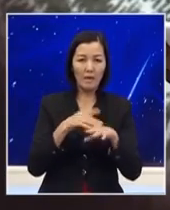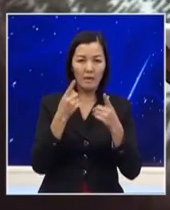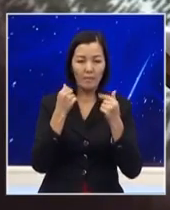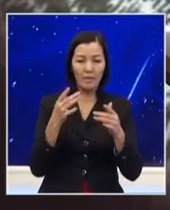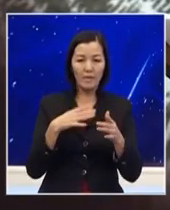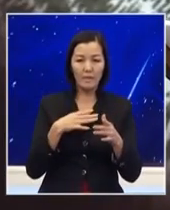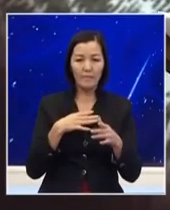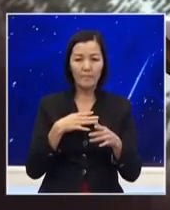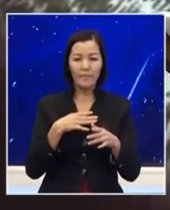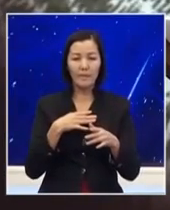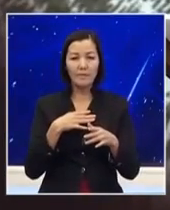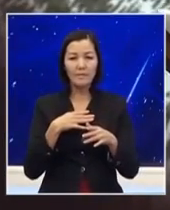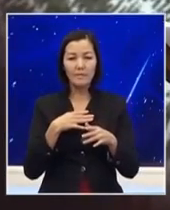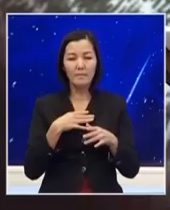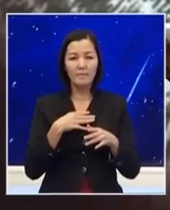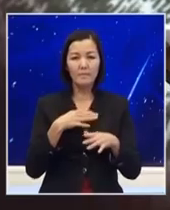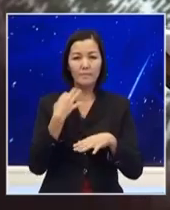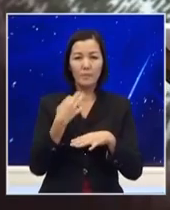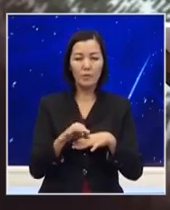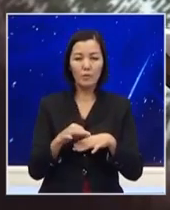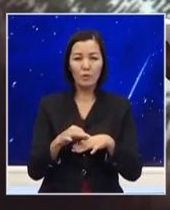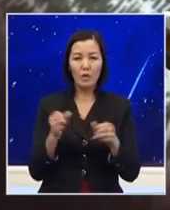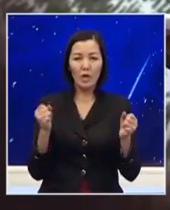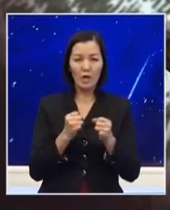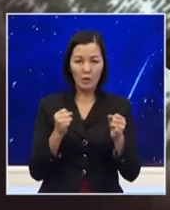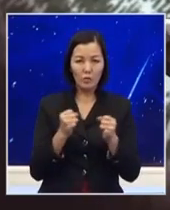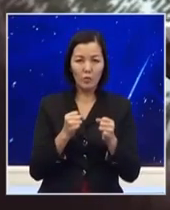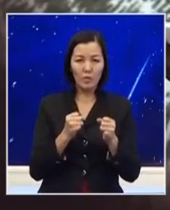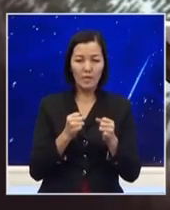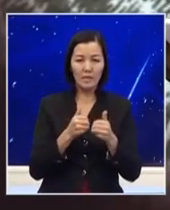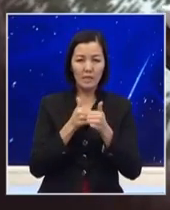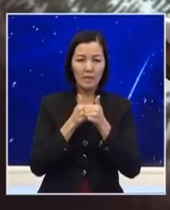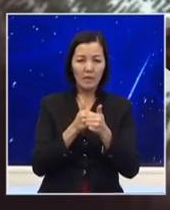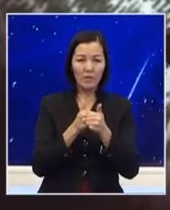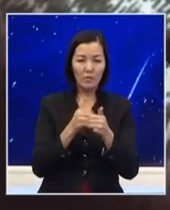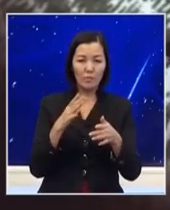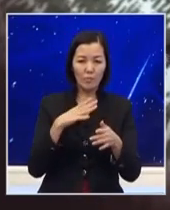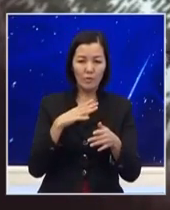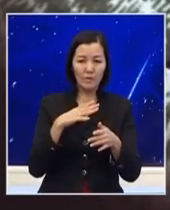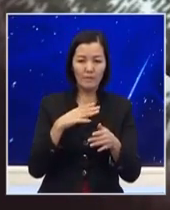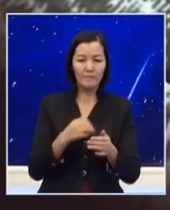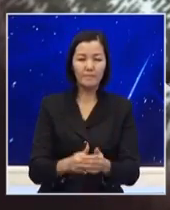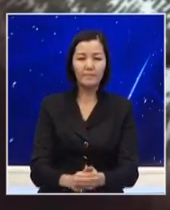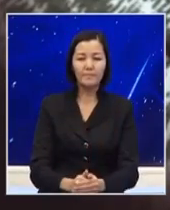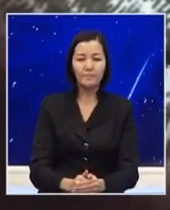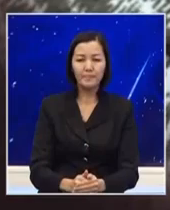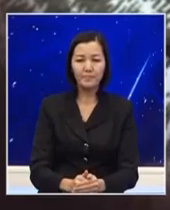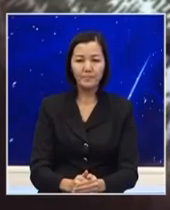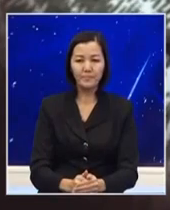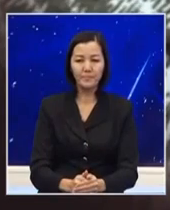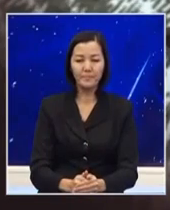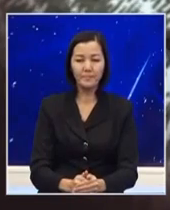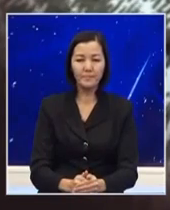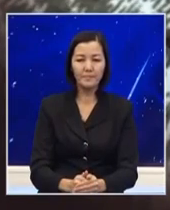қара суық, ел қашуға қамданған белім буып, қызылдың отряды сап еткендей алқын-жұлқын үйіме келді кіріп. Елді